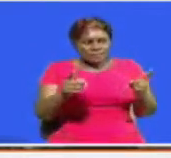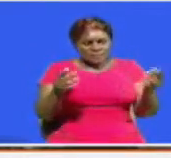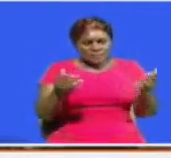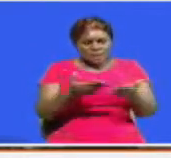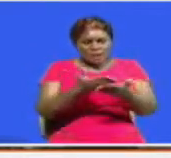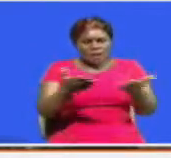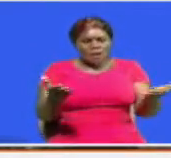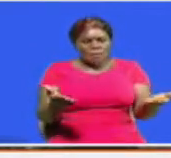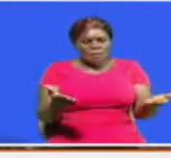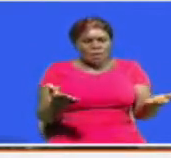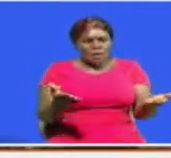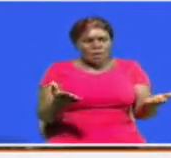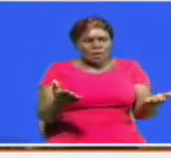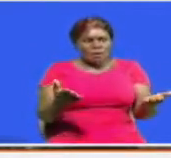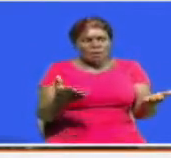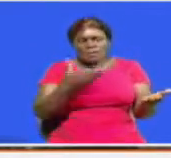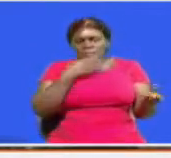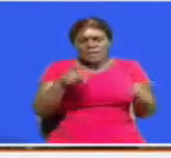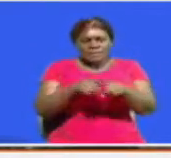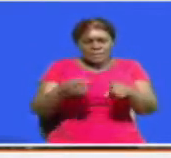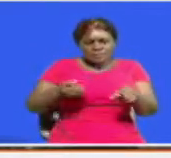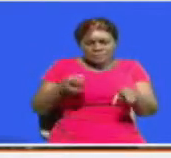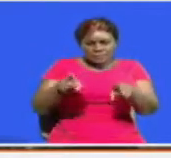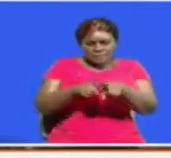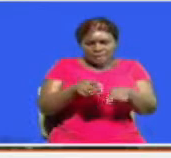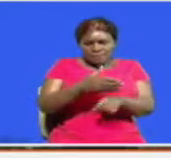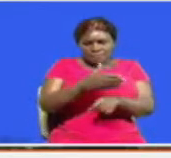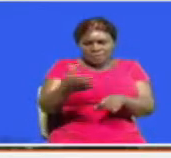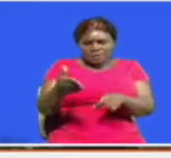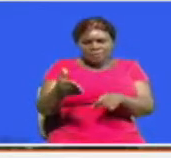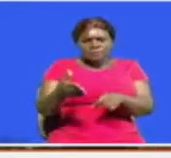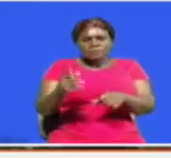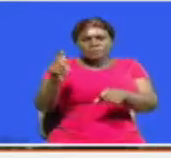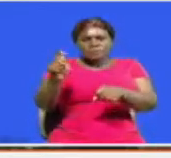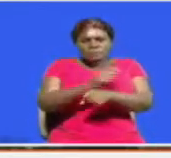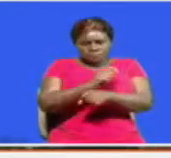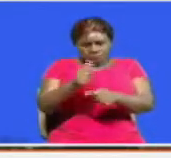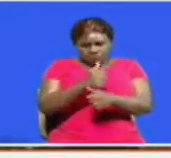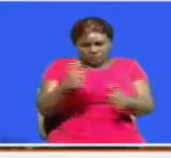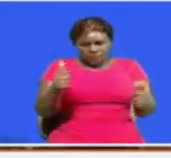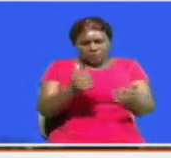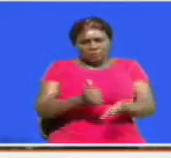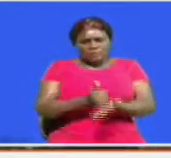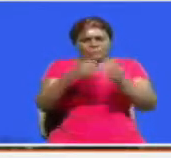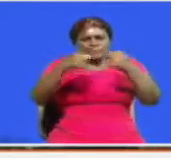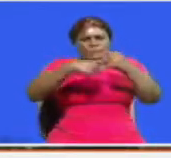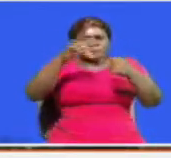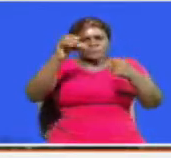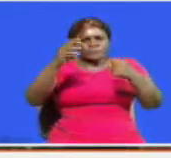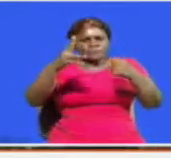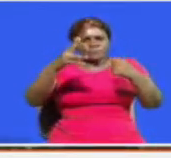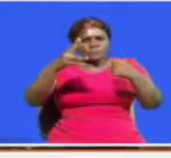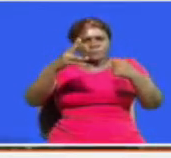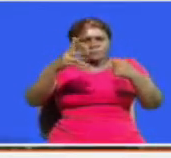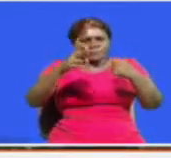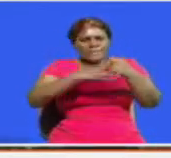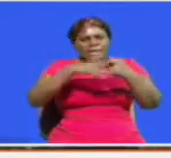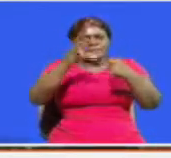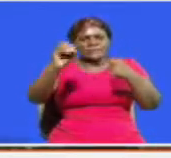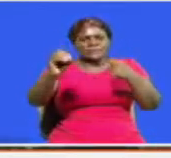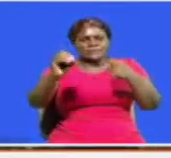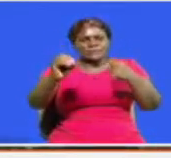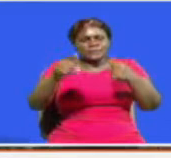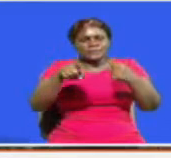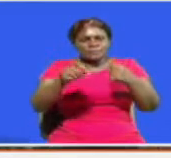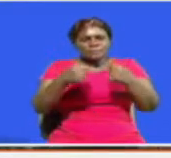hawa ambao dada zetu, ndugu zetu, vijana ambao wamehitimu siku ya leo zaidi ya vijana 90, wanapatia changamoto